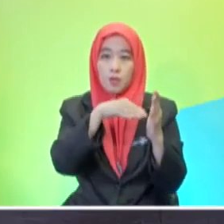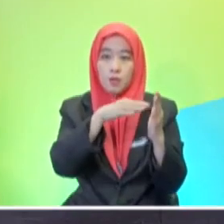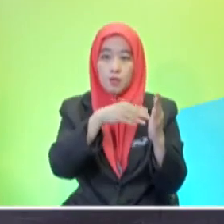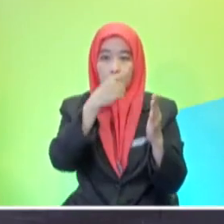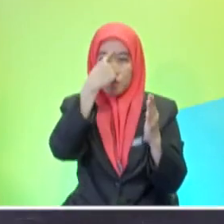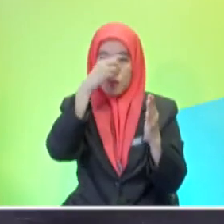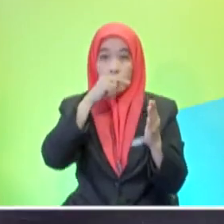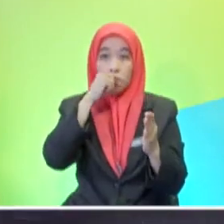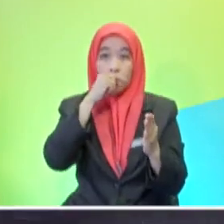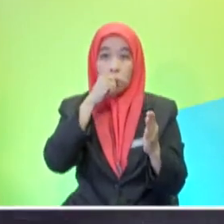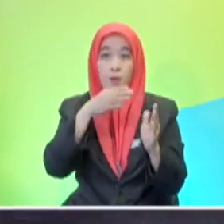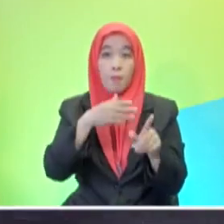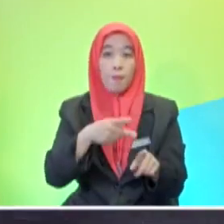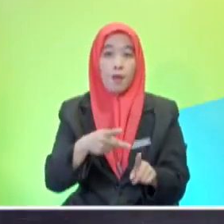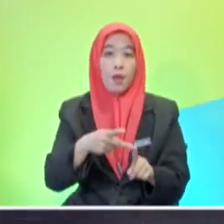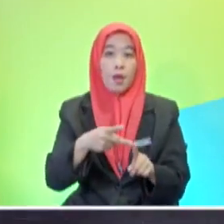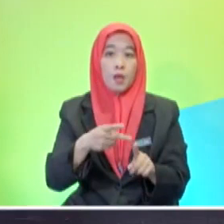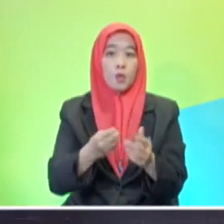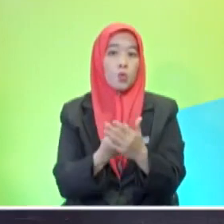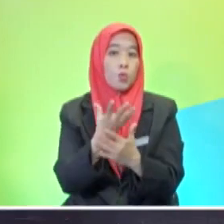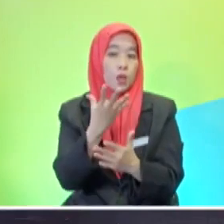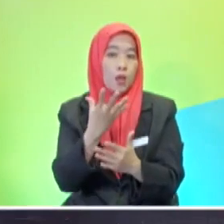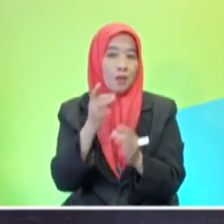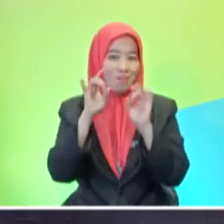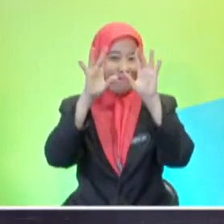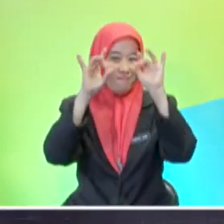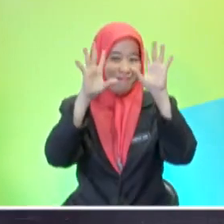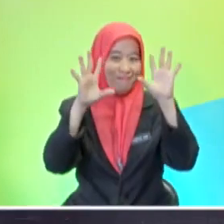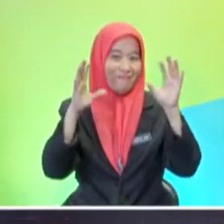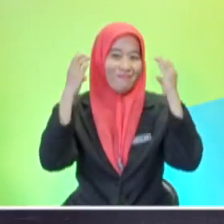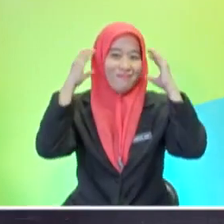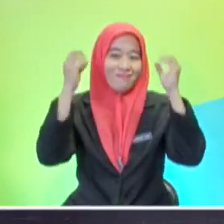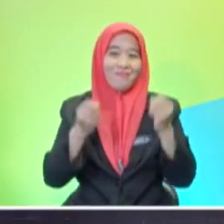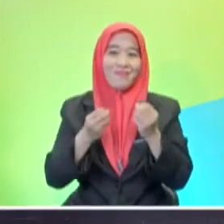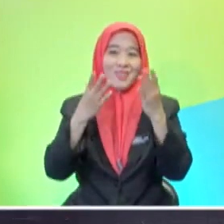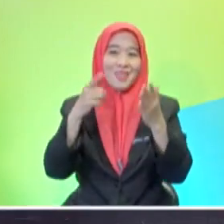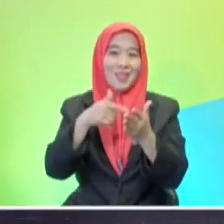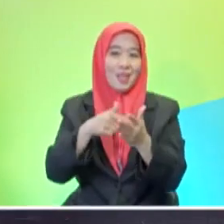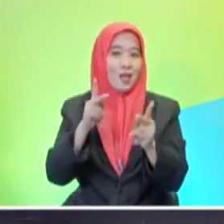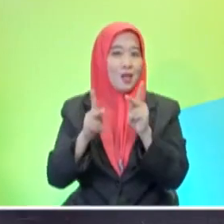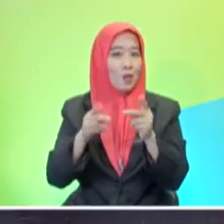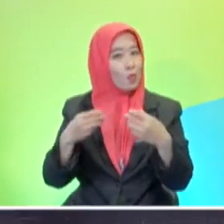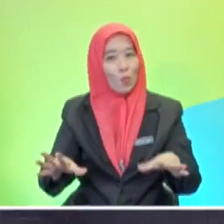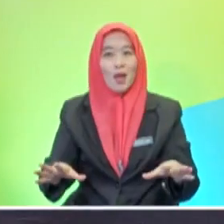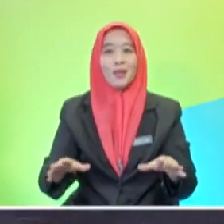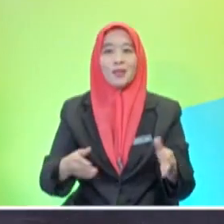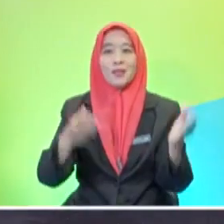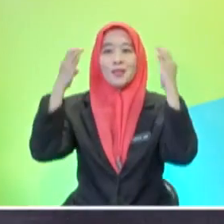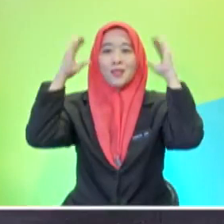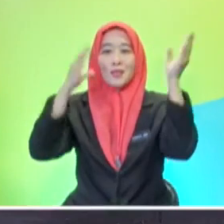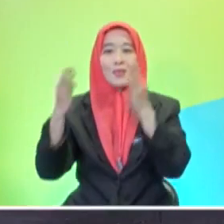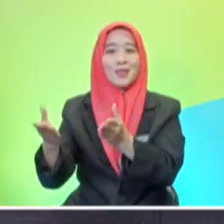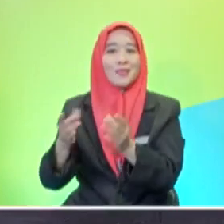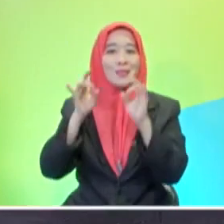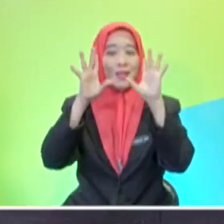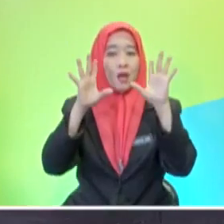cikgu boleh. Ha, bintang kat cikgu ni banyak lagi ni Syafiqah. Ha, kalau lengkapkan dengan betul, cikgu bagi satu bintang lagi nak. Okey, tak sabar saya cikgu.